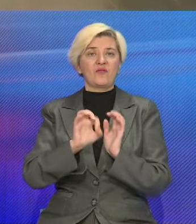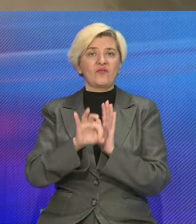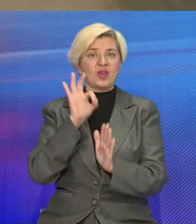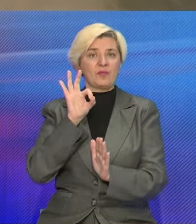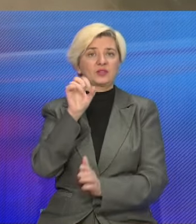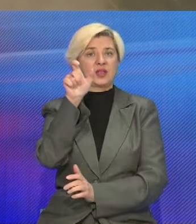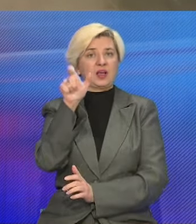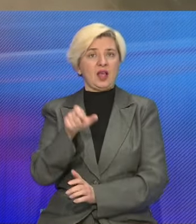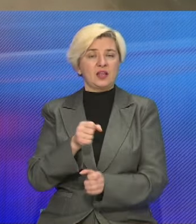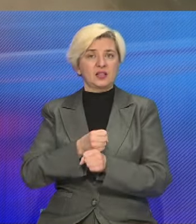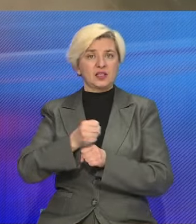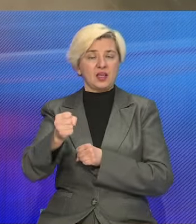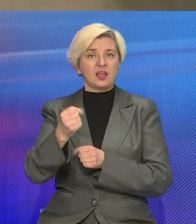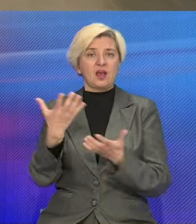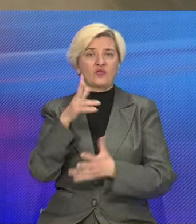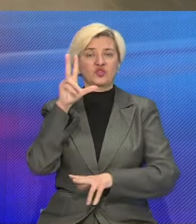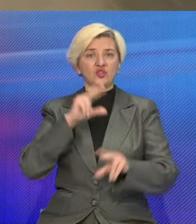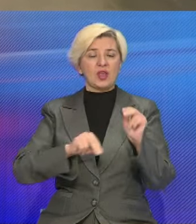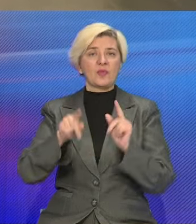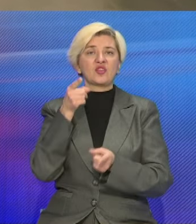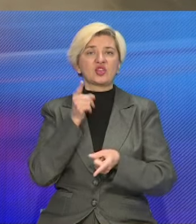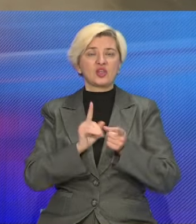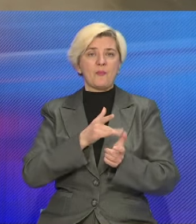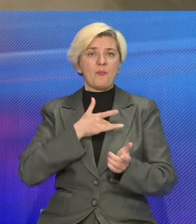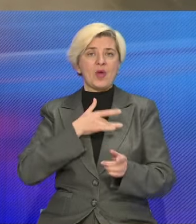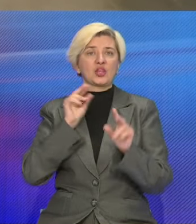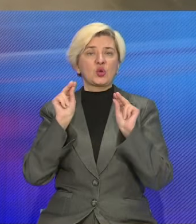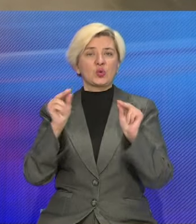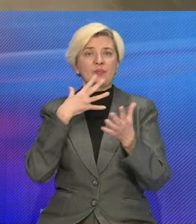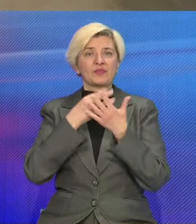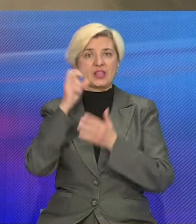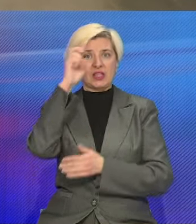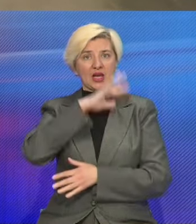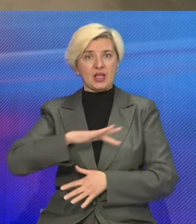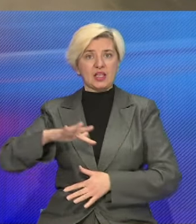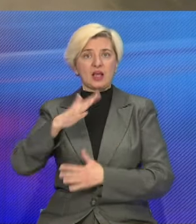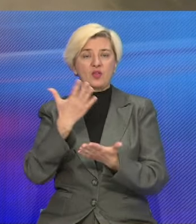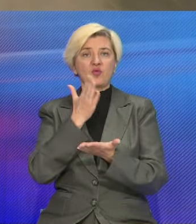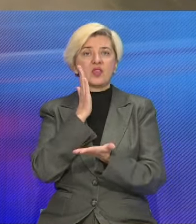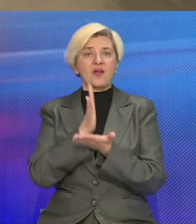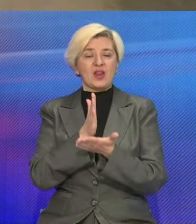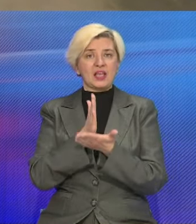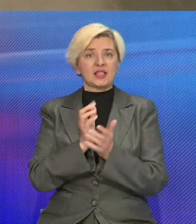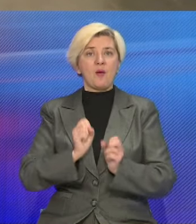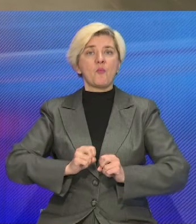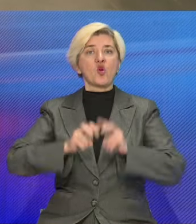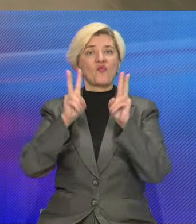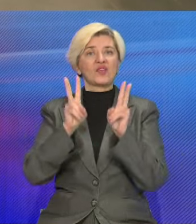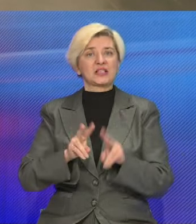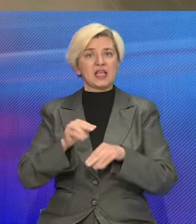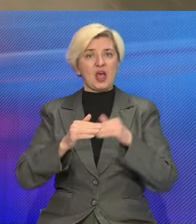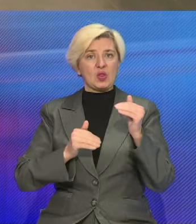считаємо настоящим патриотом своєї країни, який є професіоналом своєї справи. Ми всі маємо проявити єдинство,